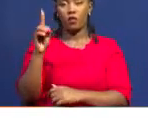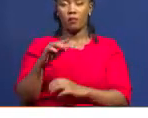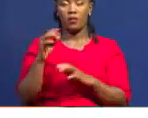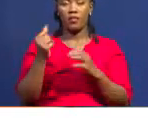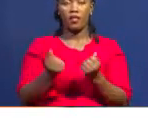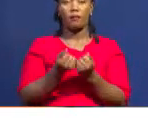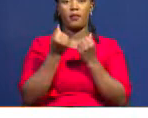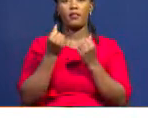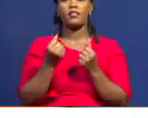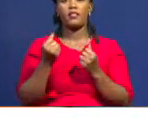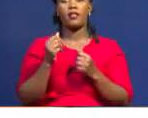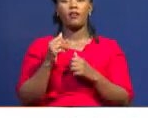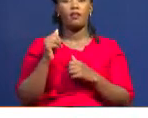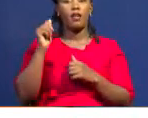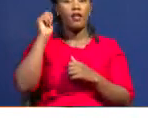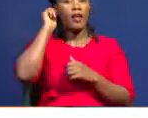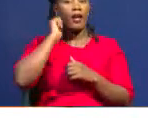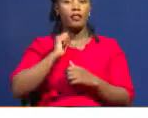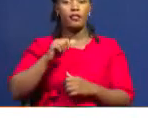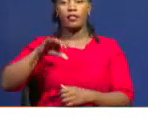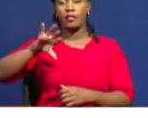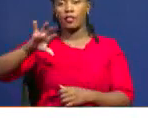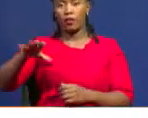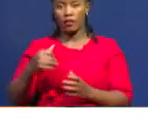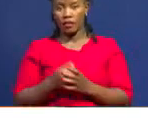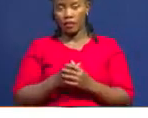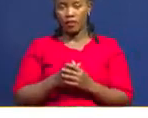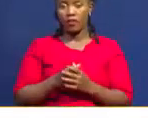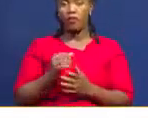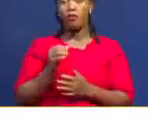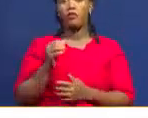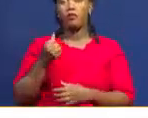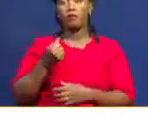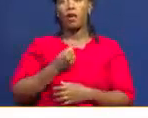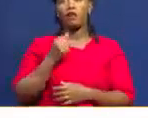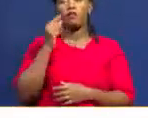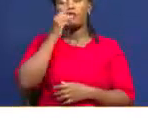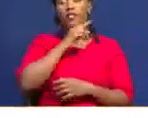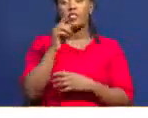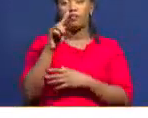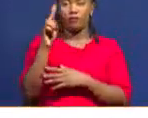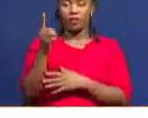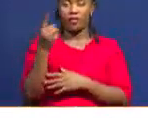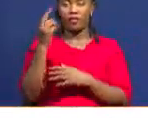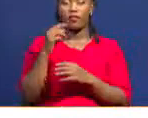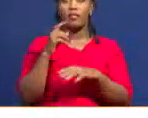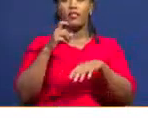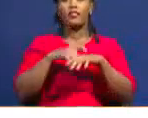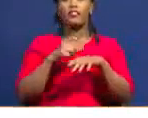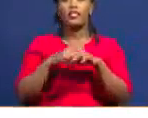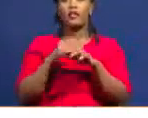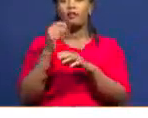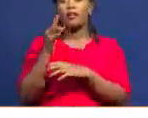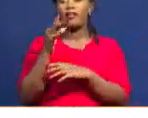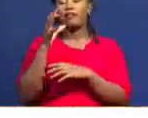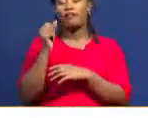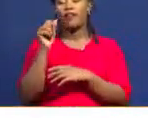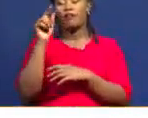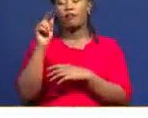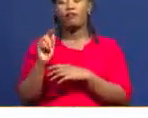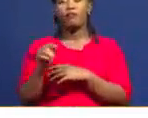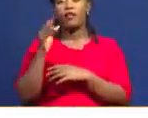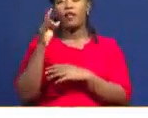Kapsabet, kaunti ya Nandi. Chepchirchir alimaliza wa kwanza katika mbio hizo za kilomita 10 kwa wanawake kwa muda wa dakika 35